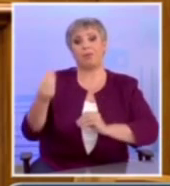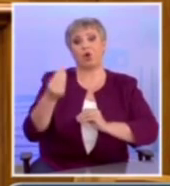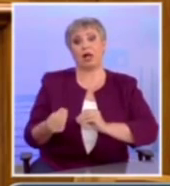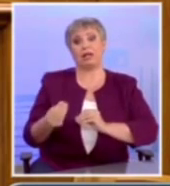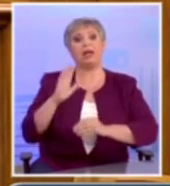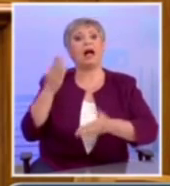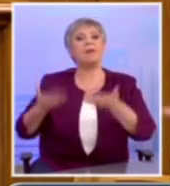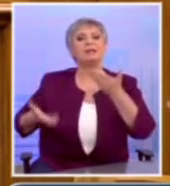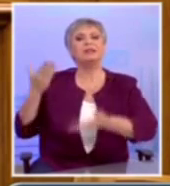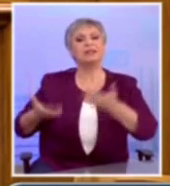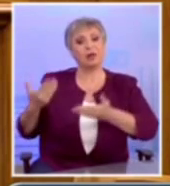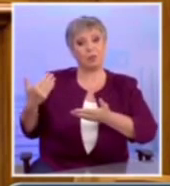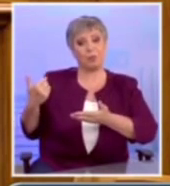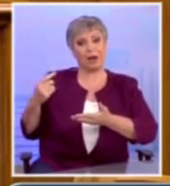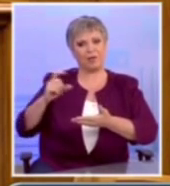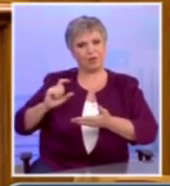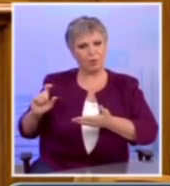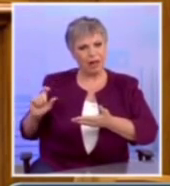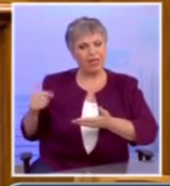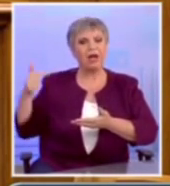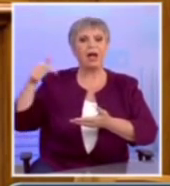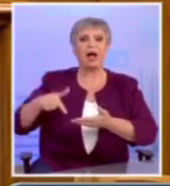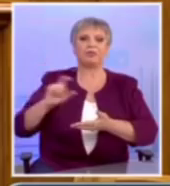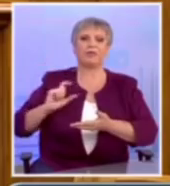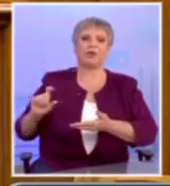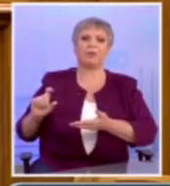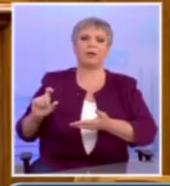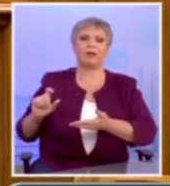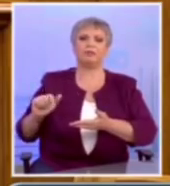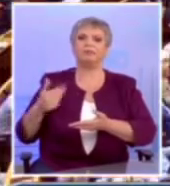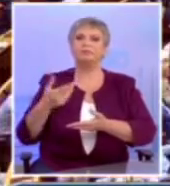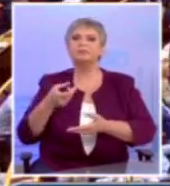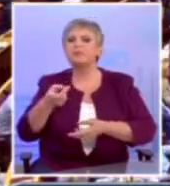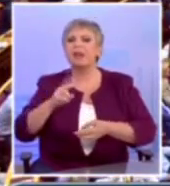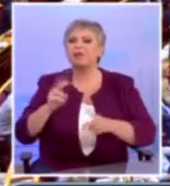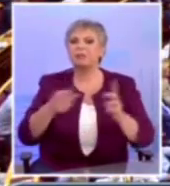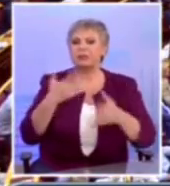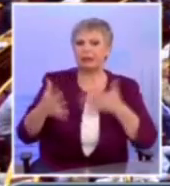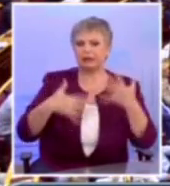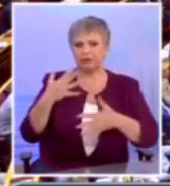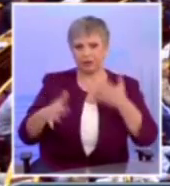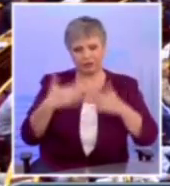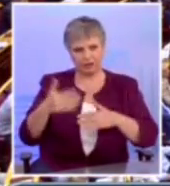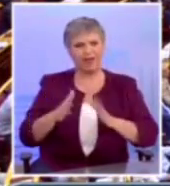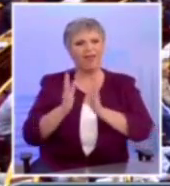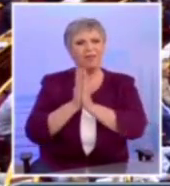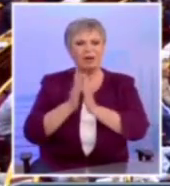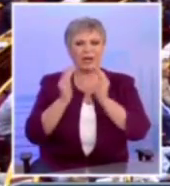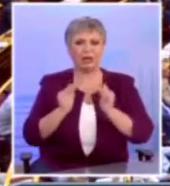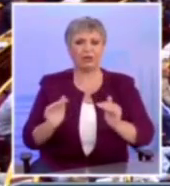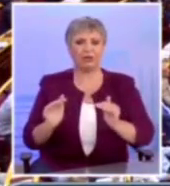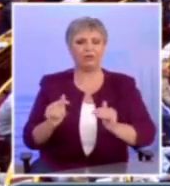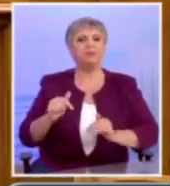Αυτό... Και κύριε συνάδελφοι, ησυχία παρακαλώ. Αυτό φαίνεται γιατί η συμφωνία που μας δόθηκε πριν από